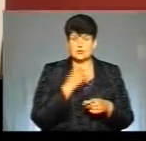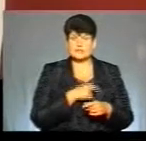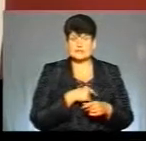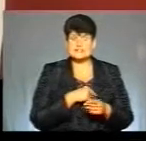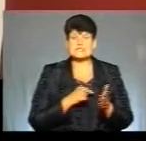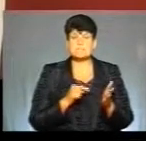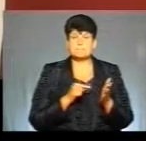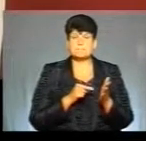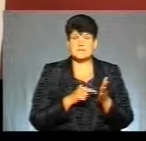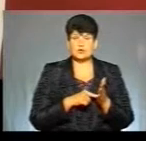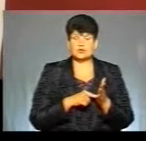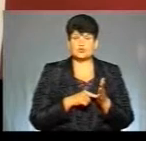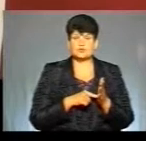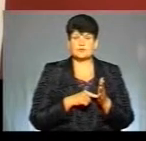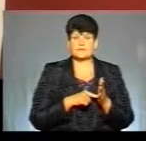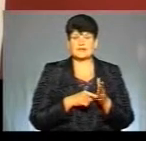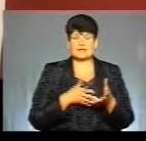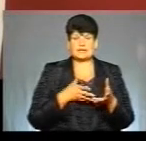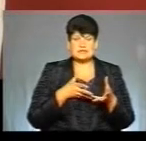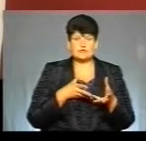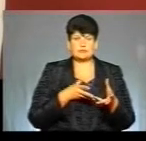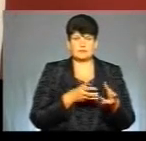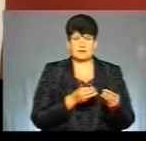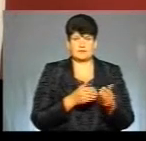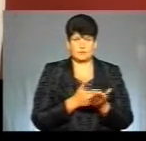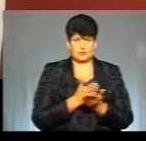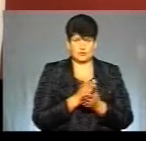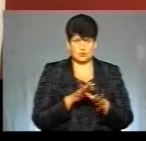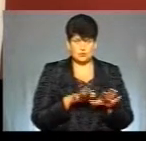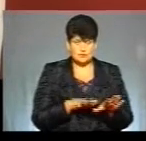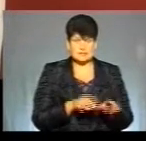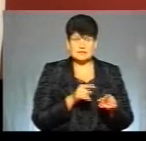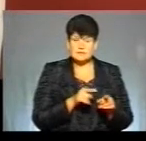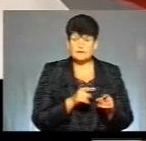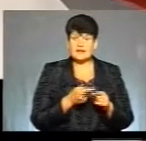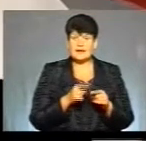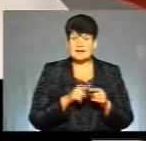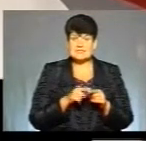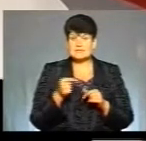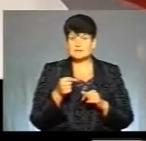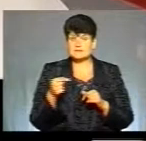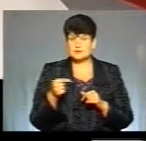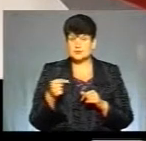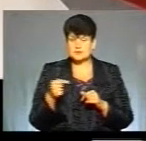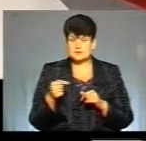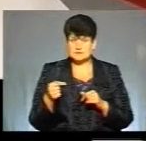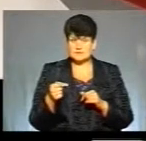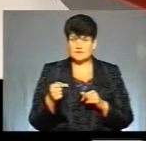метою певного тиску на його політичну позицію. Однак ці такі вразливі місця недоторканності, вони відходять